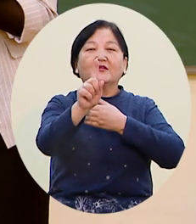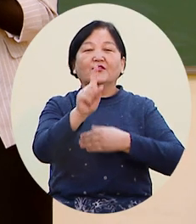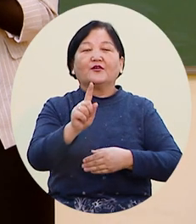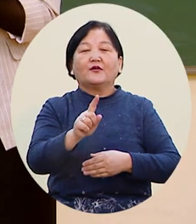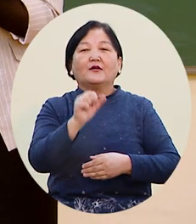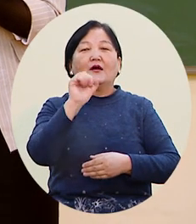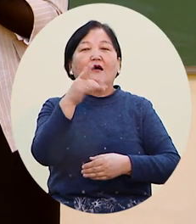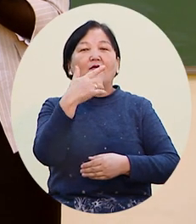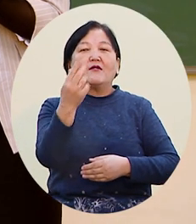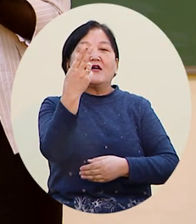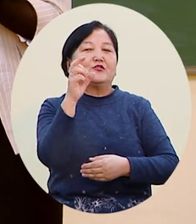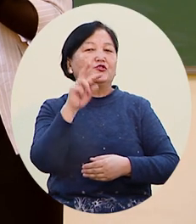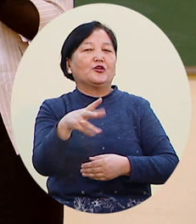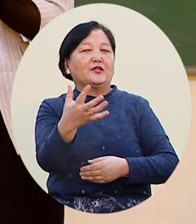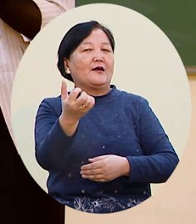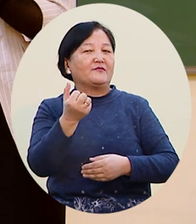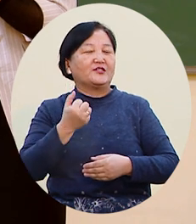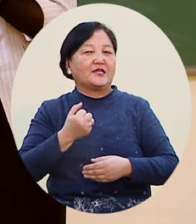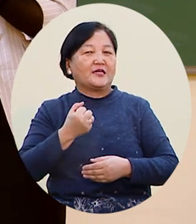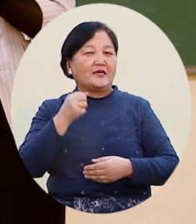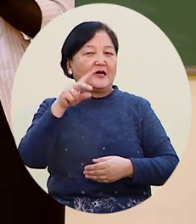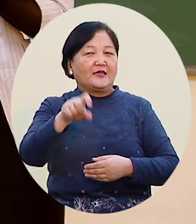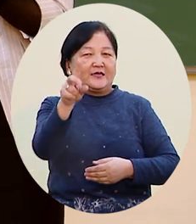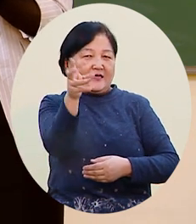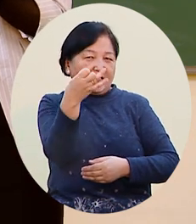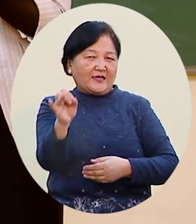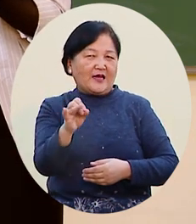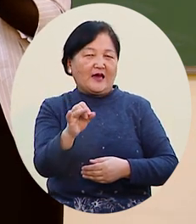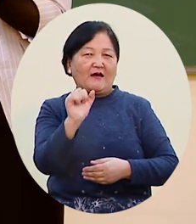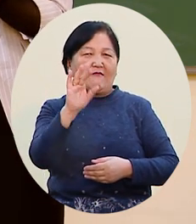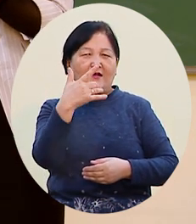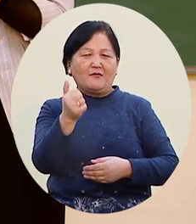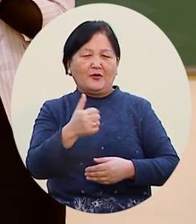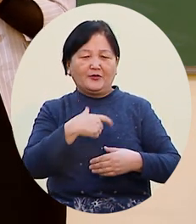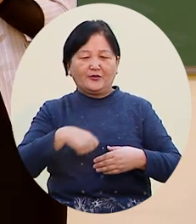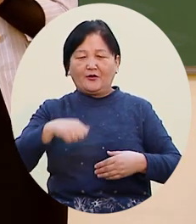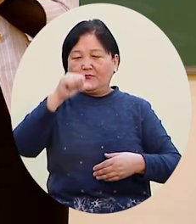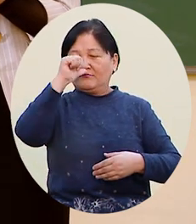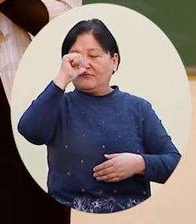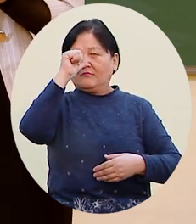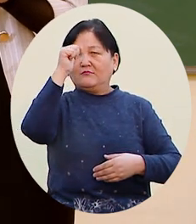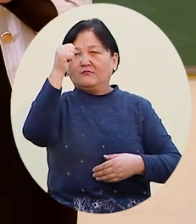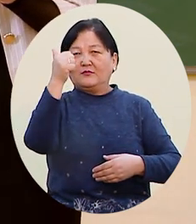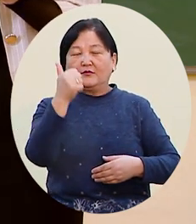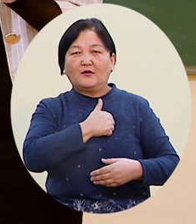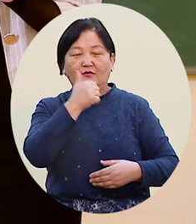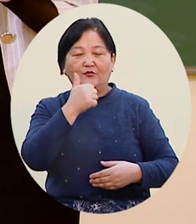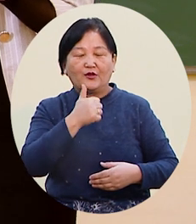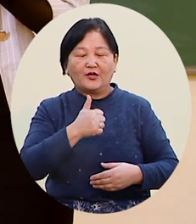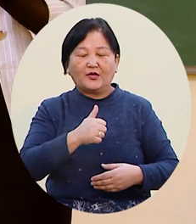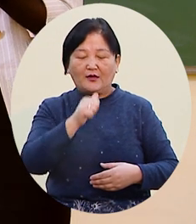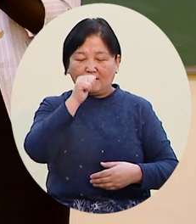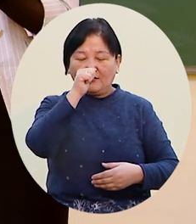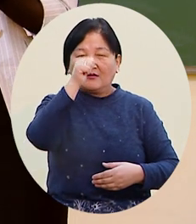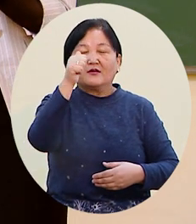Аврагын цолын халуунд алагдай нойр ихтэж гидсээ цүндийтэл идээ гидийн хөвтгөн олшруу.